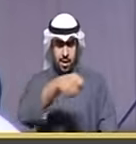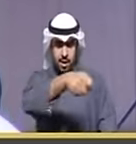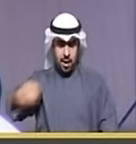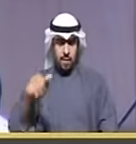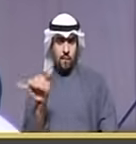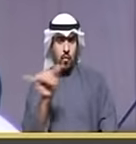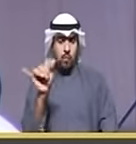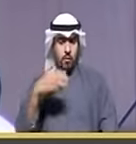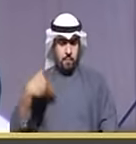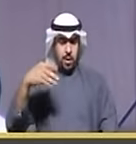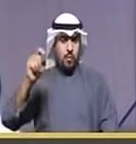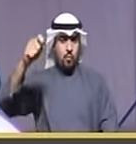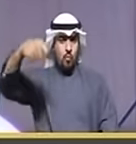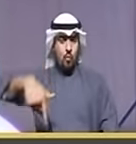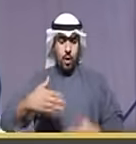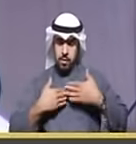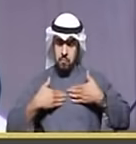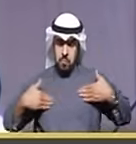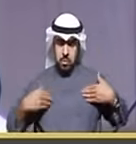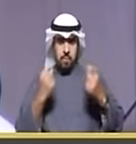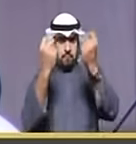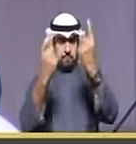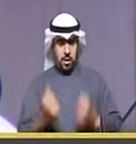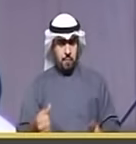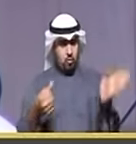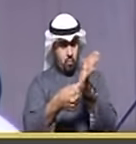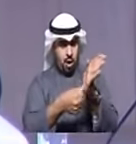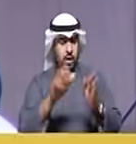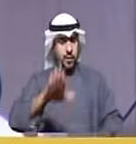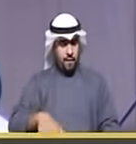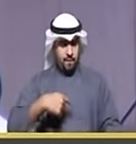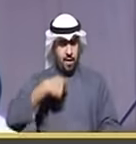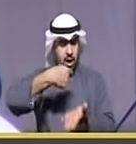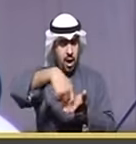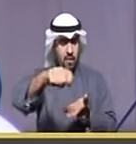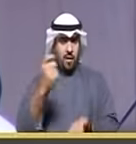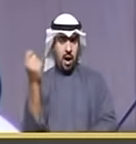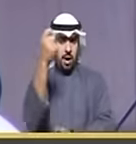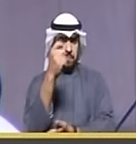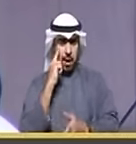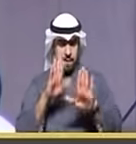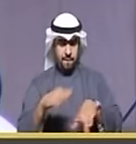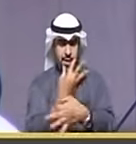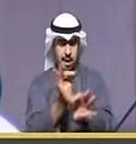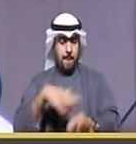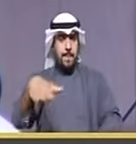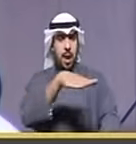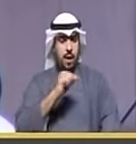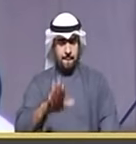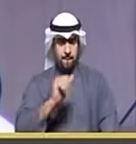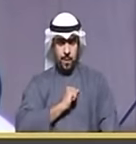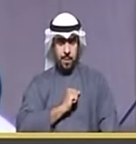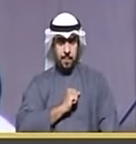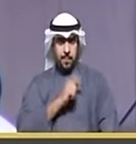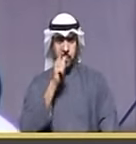مقومات العيش الكريم للمواطنين ميزانيه تحافظ على الانفاق الراسمالي وتحاول قدر الامكان